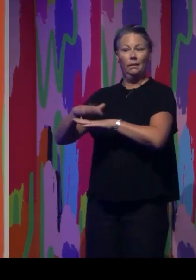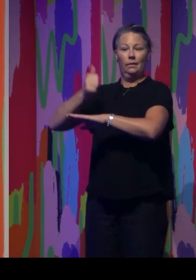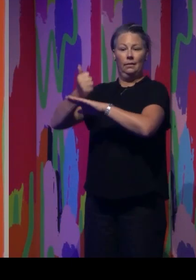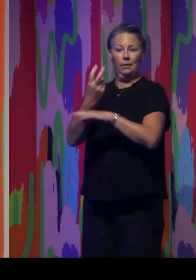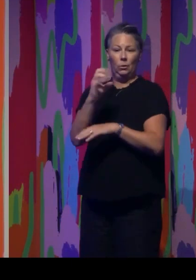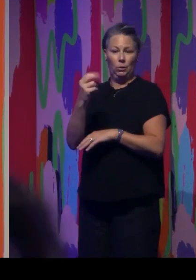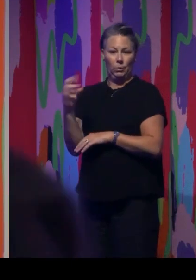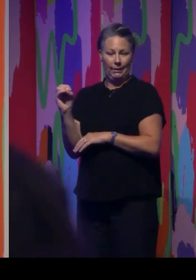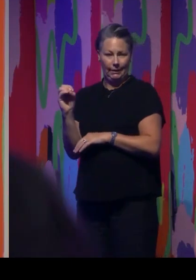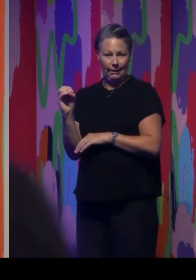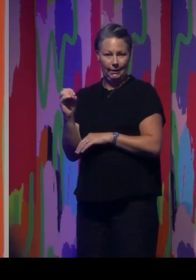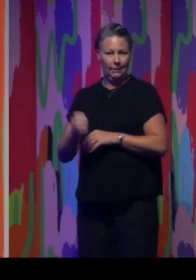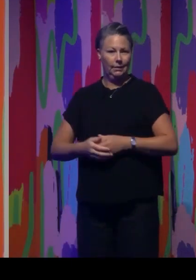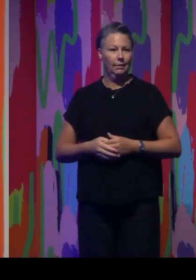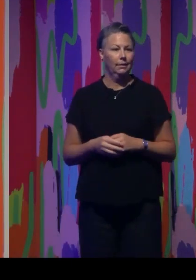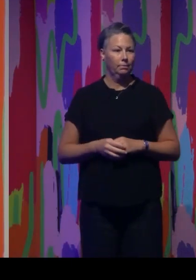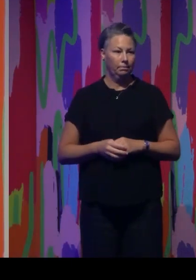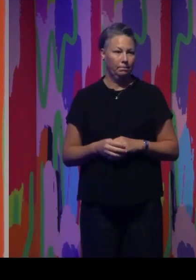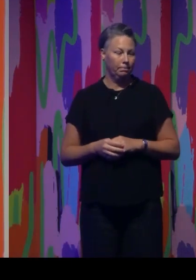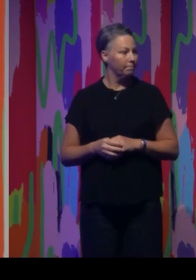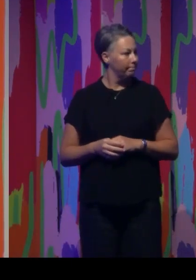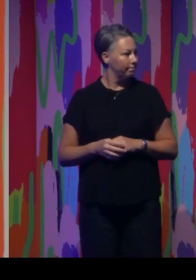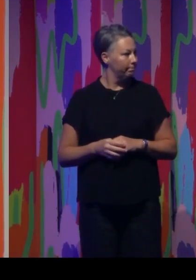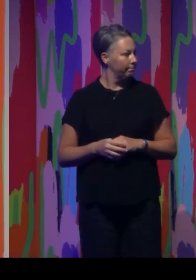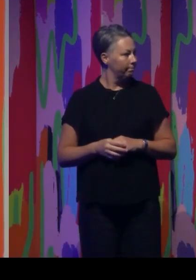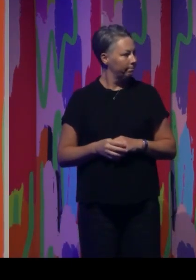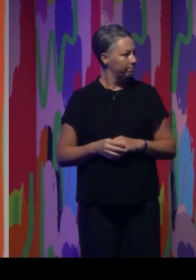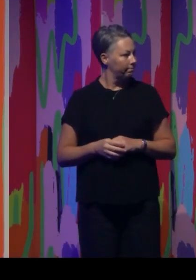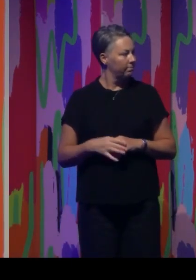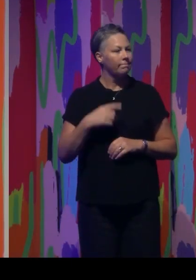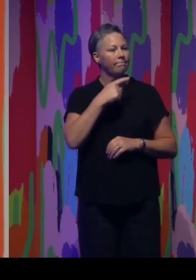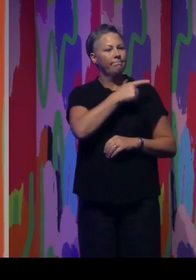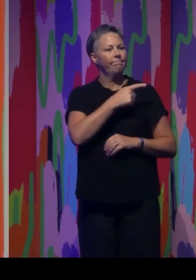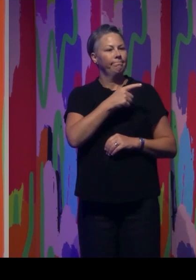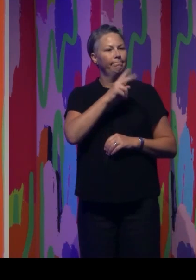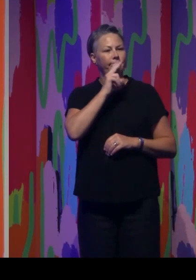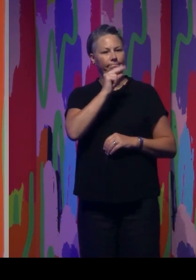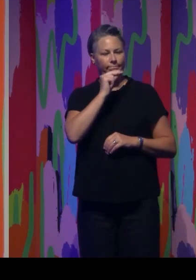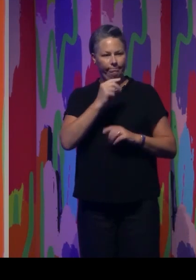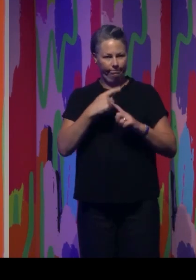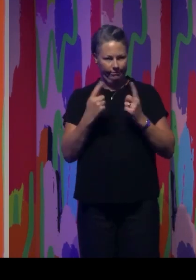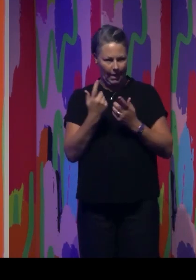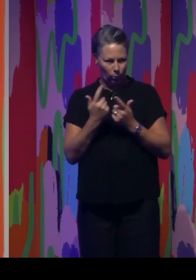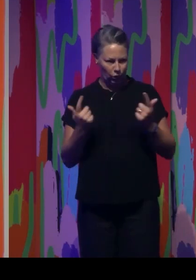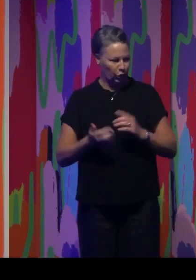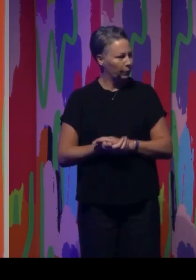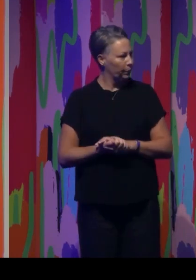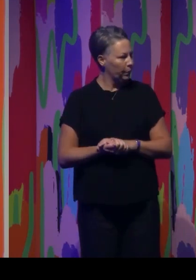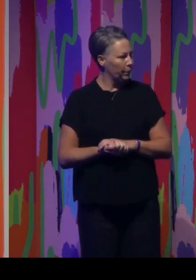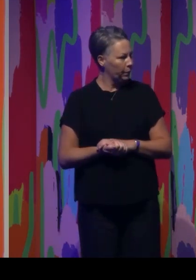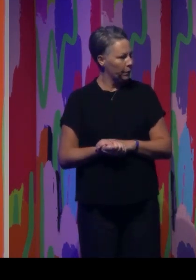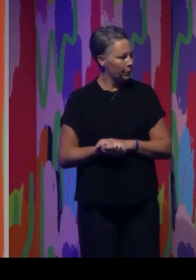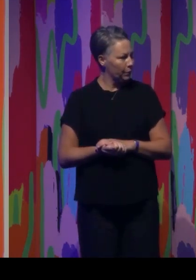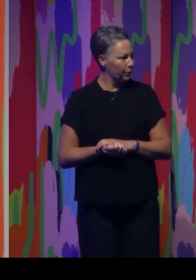বাংলাদেশের অ্যাসেক্সুয়াল অ্যাসোসিয়েশনের আমাদের প্রথম যে চ্যালেঞ্জটা ছিল সেটা হচ্ছে বাংলায় অ্যাসেক্সুয়াল